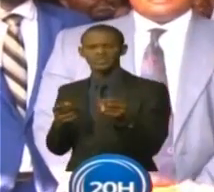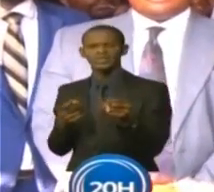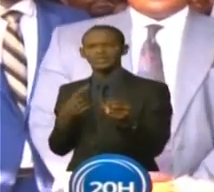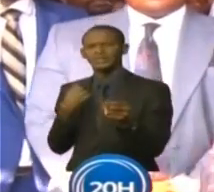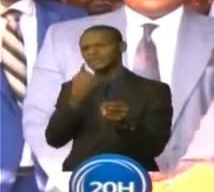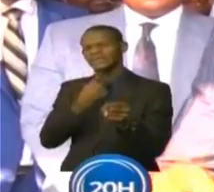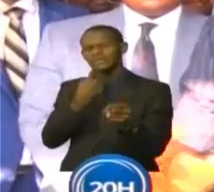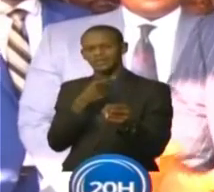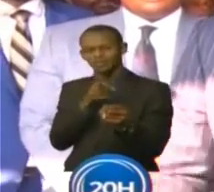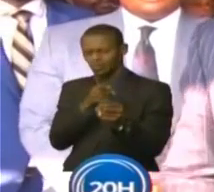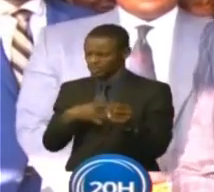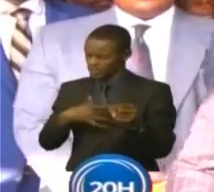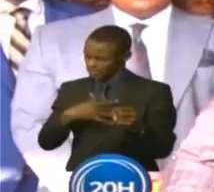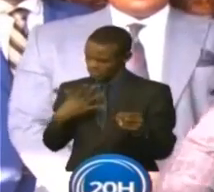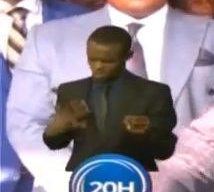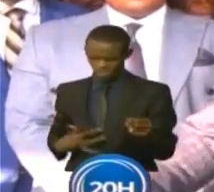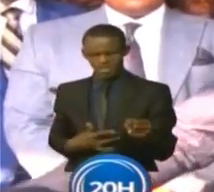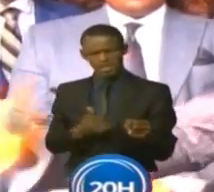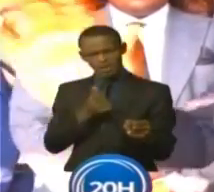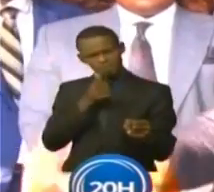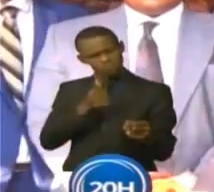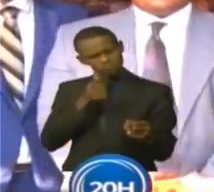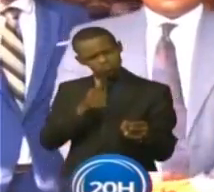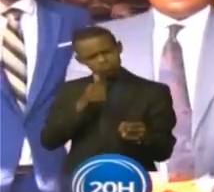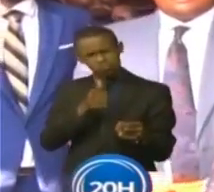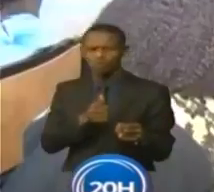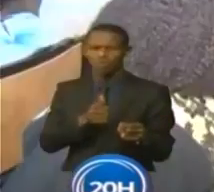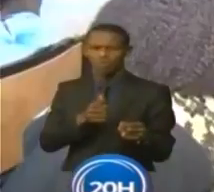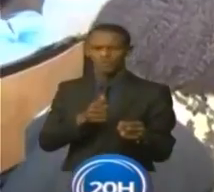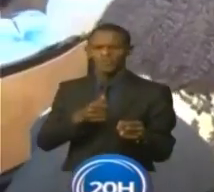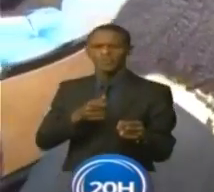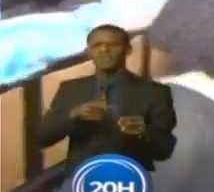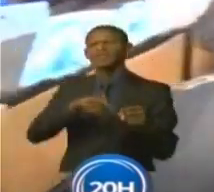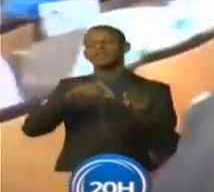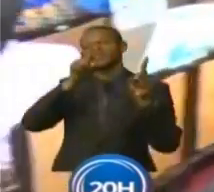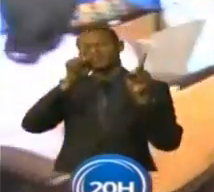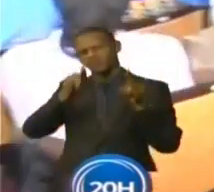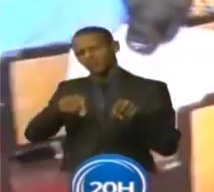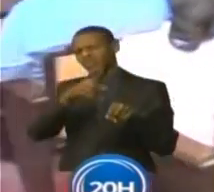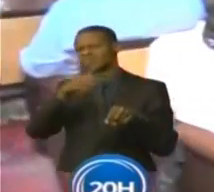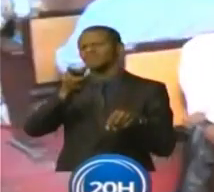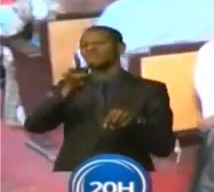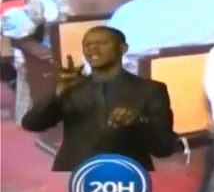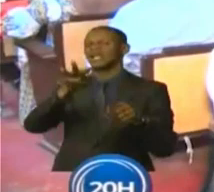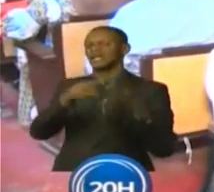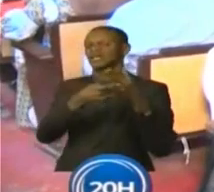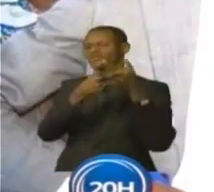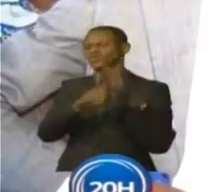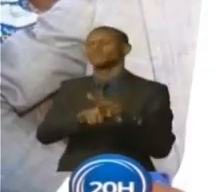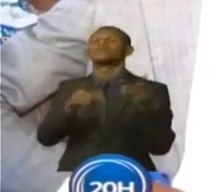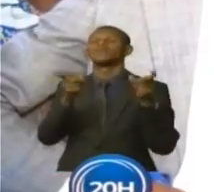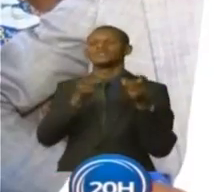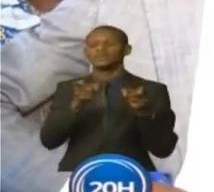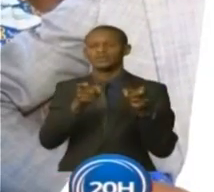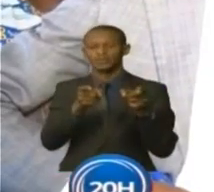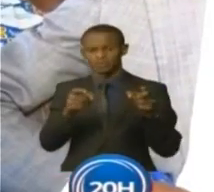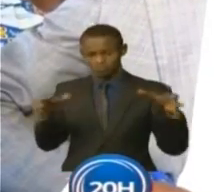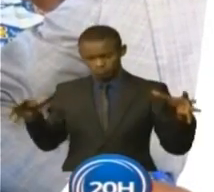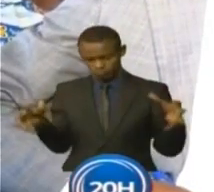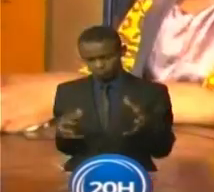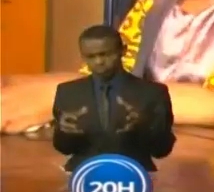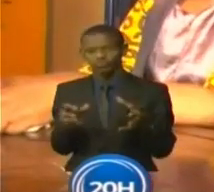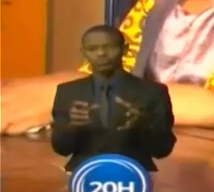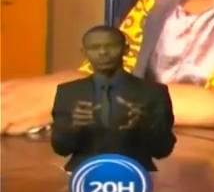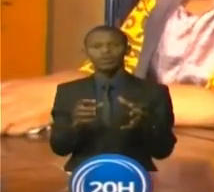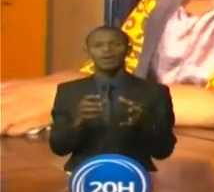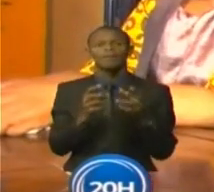caractérise la gestion politique de l'État à partir de 2024. La méga-plateforme Fifi Masuka, composée essentiellement de trois regroupements